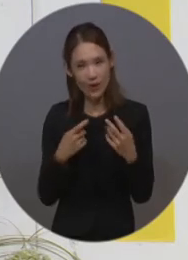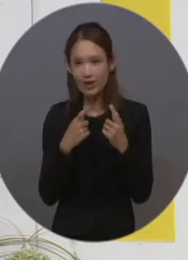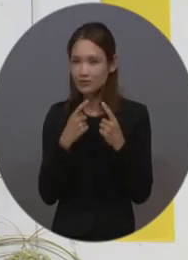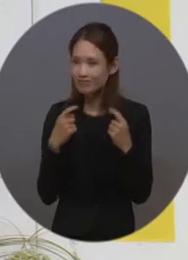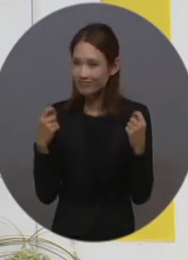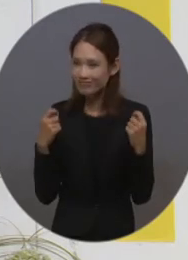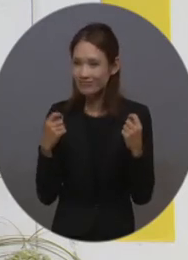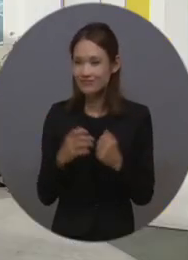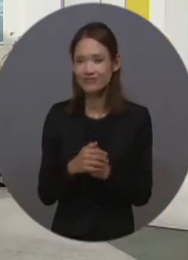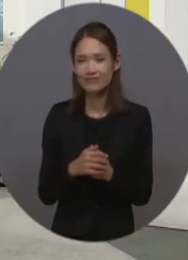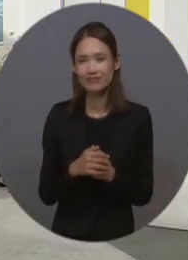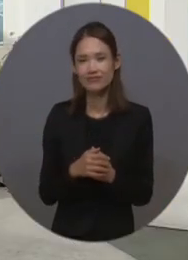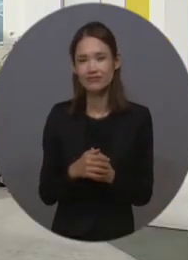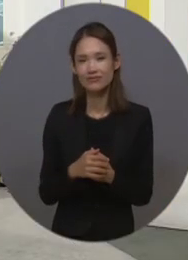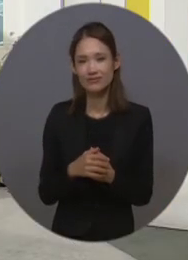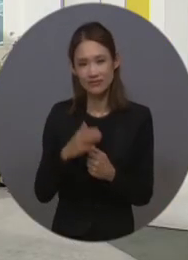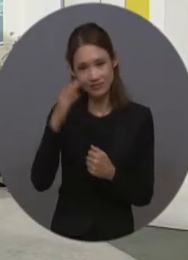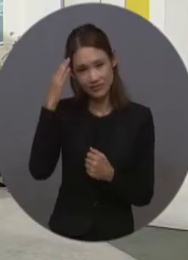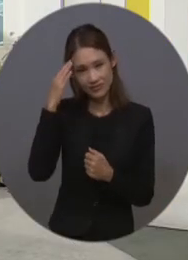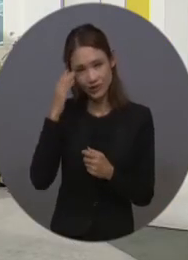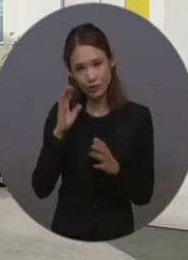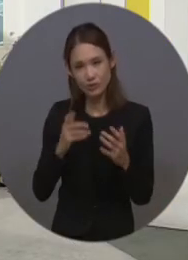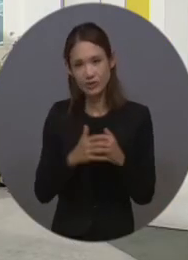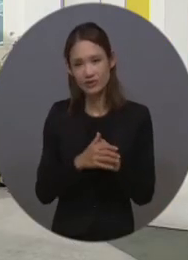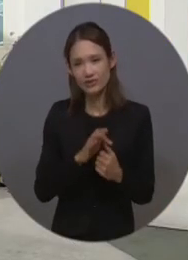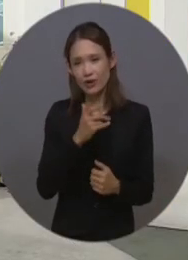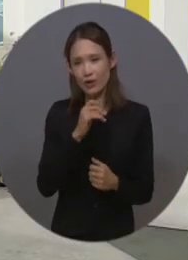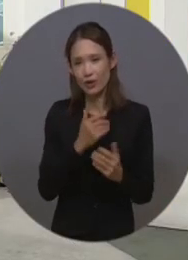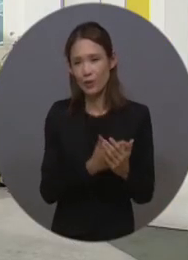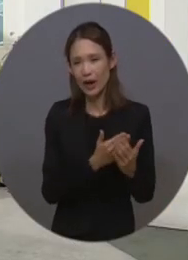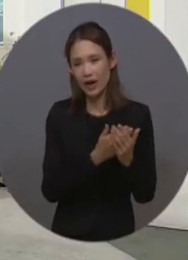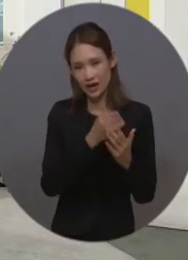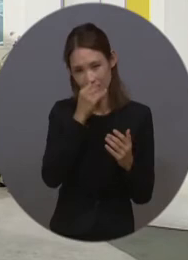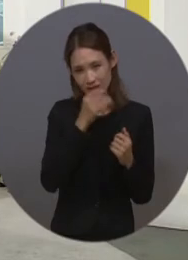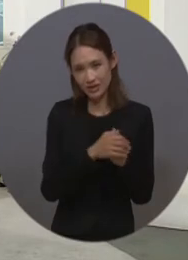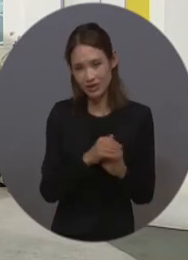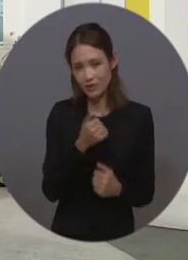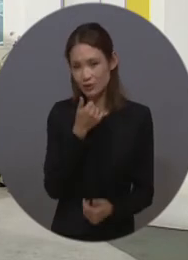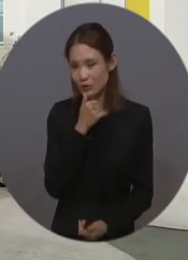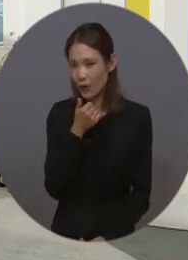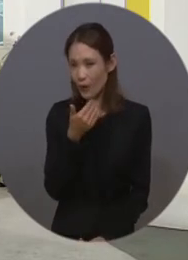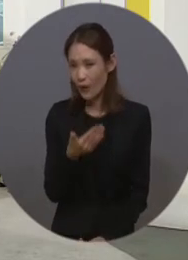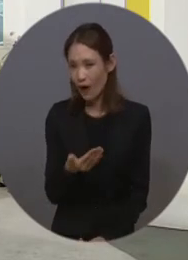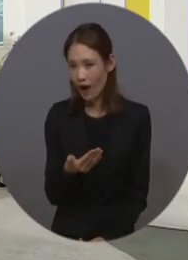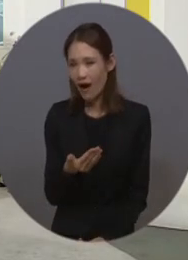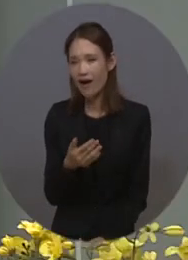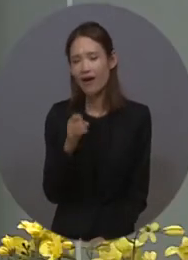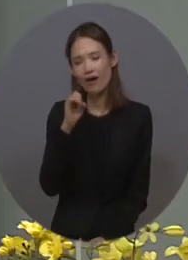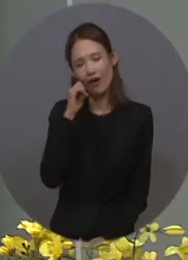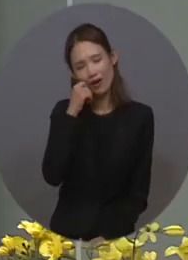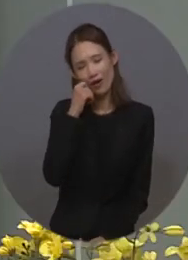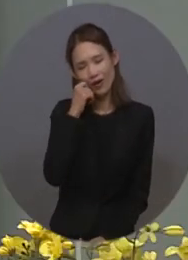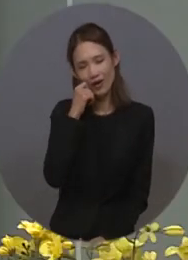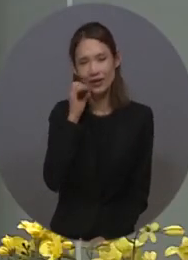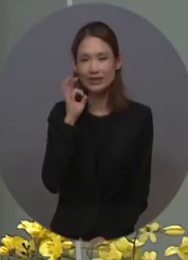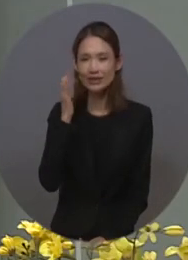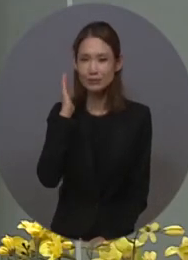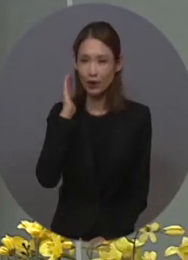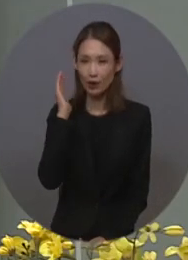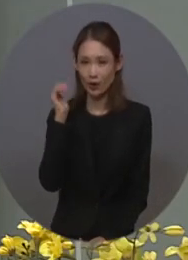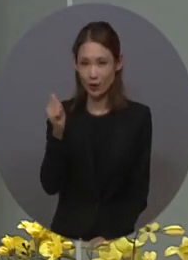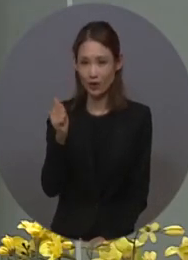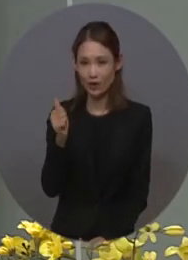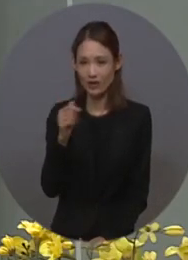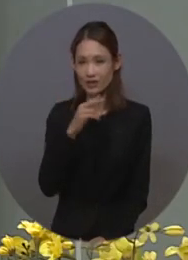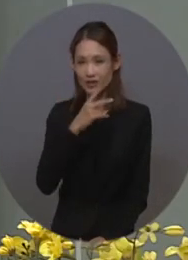아, 근데 대한민국이 사실 형용사가 발전돼 있어가지고. 네. 이렇게 이제 통역하기도 쉽지가 않잖아요. 근데 네. 김영삼 대통령께서 그